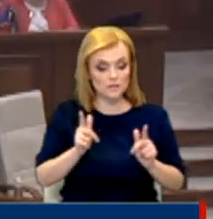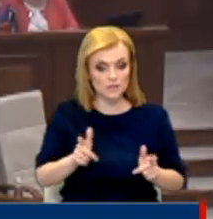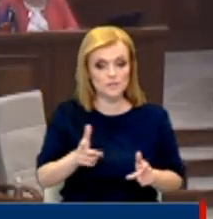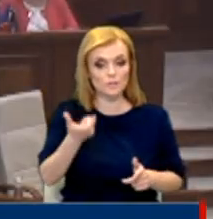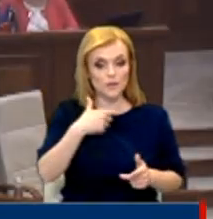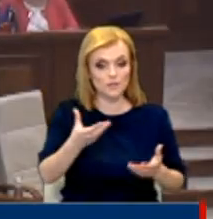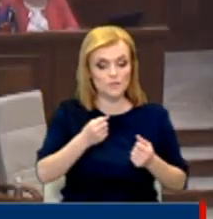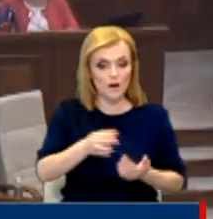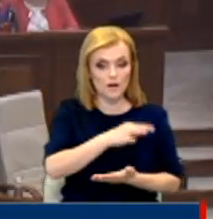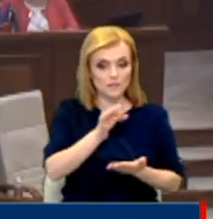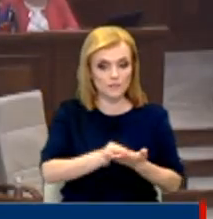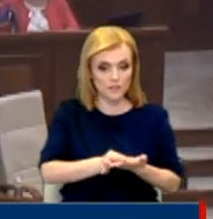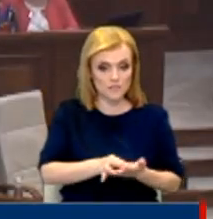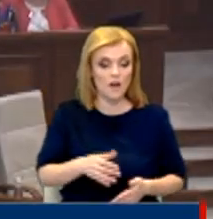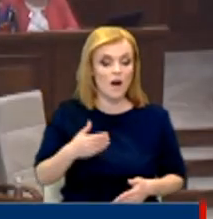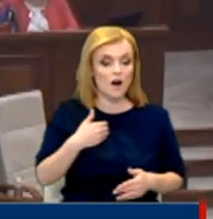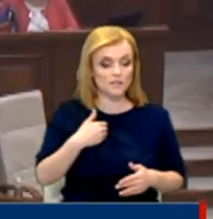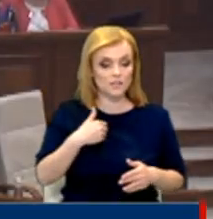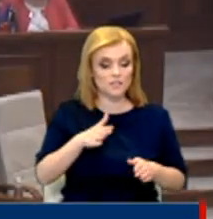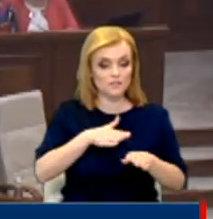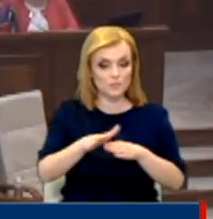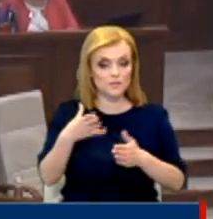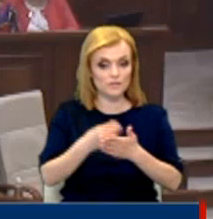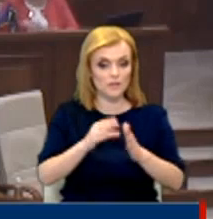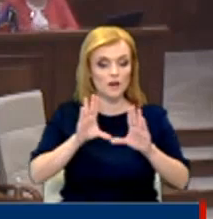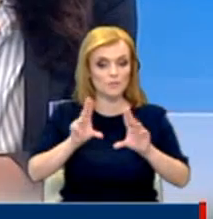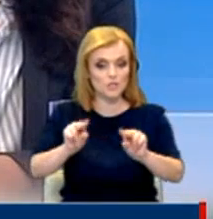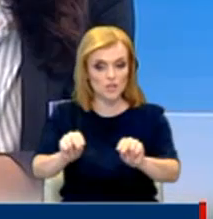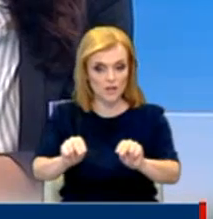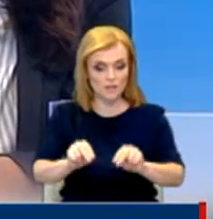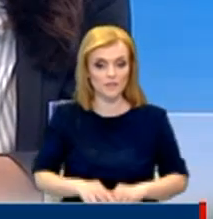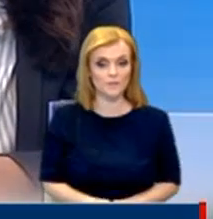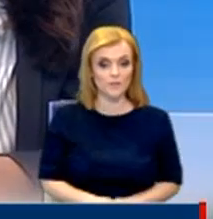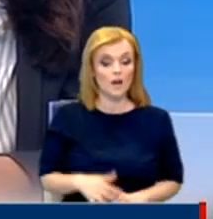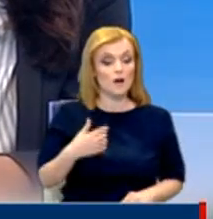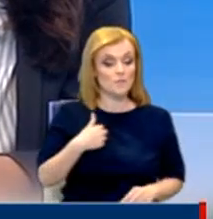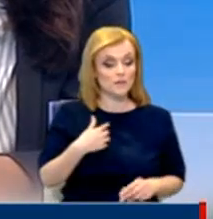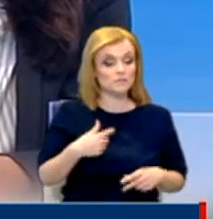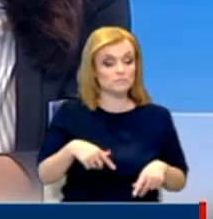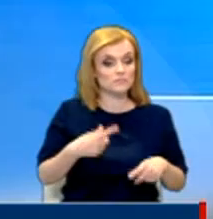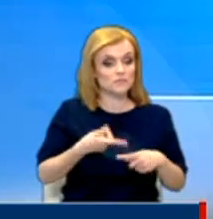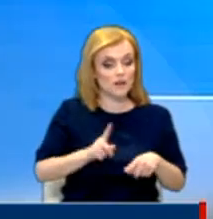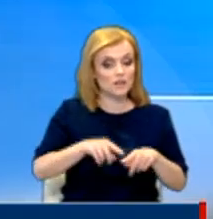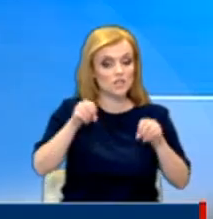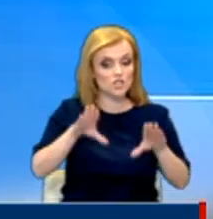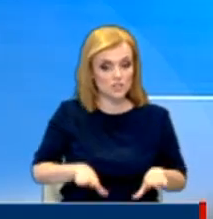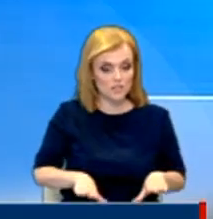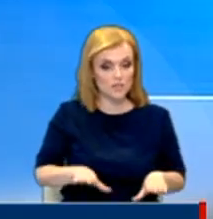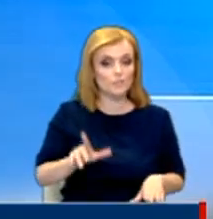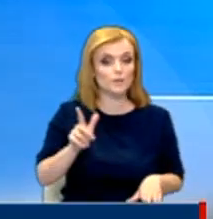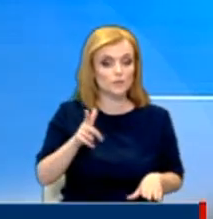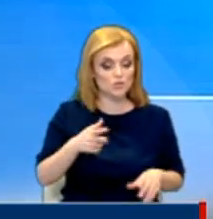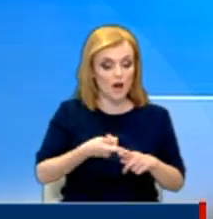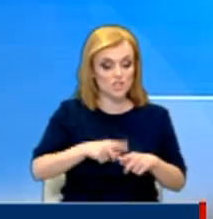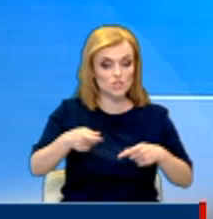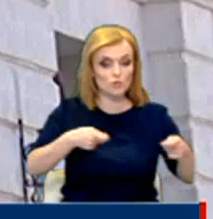astfel încât să-și onoreze promisiunile din campania electorală. A mers pe această formulă deoarece acest guvern a promis